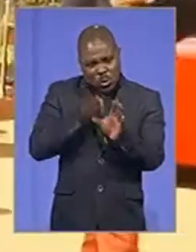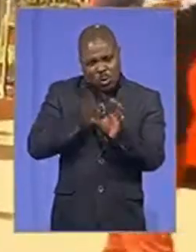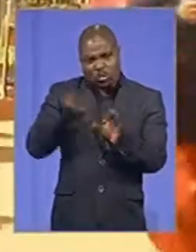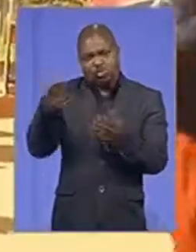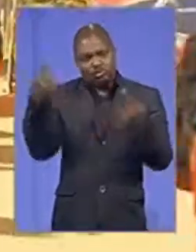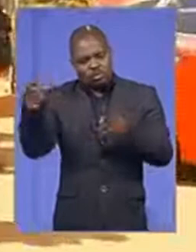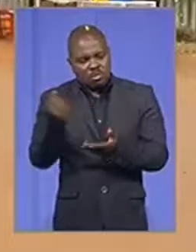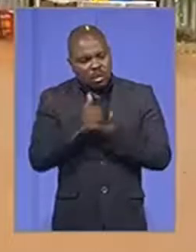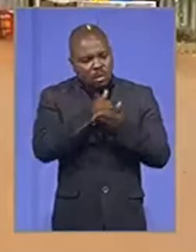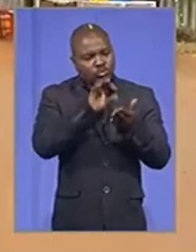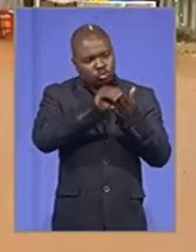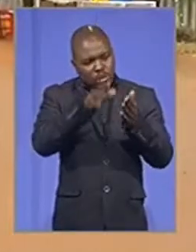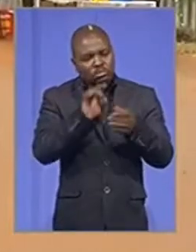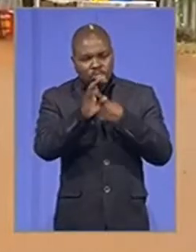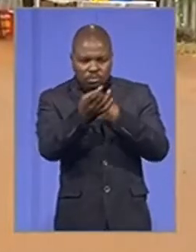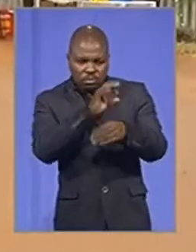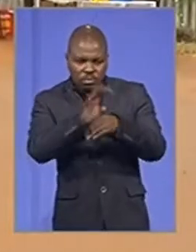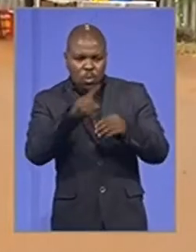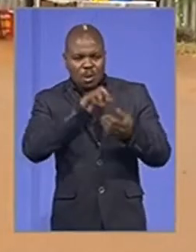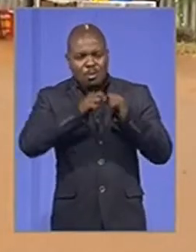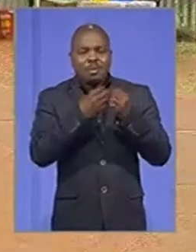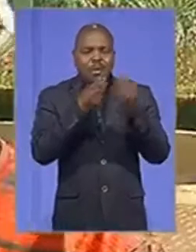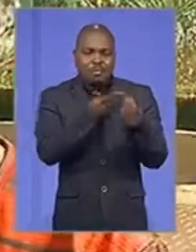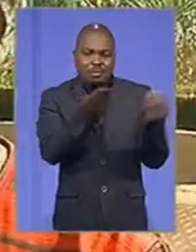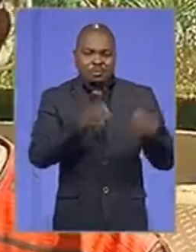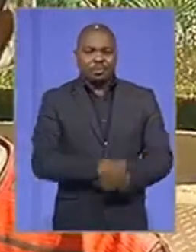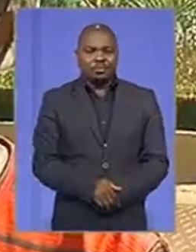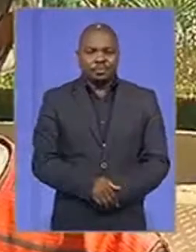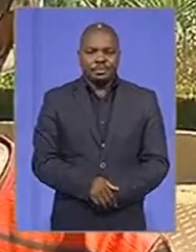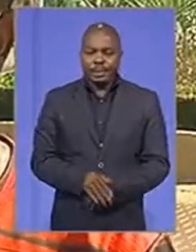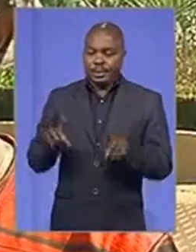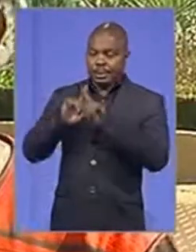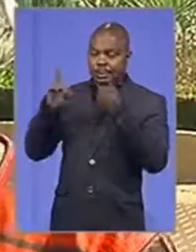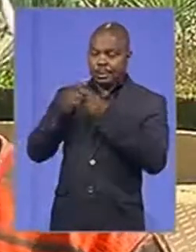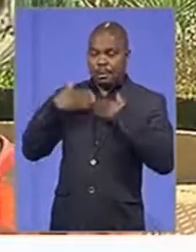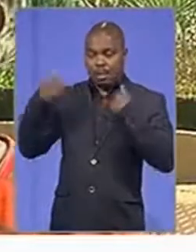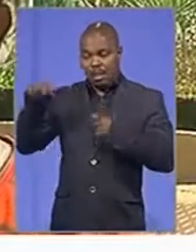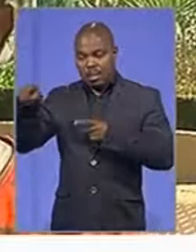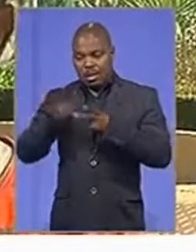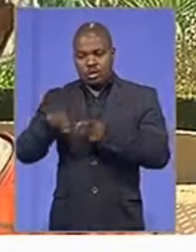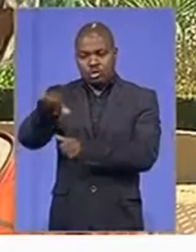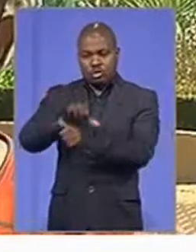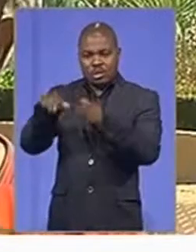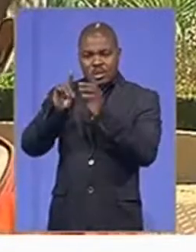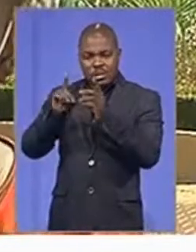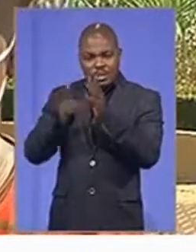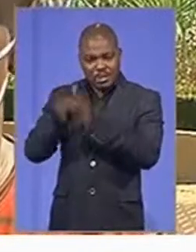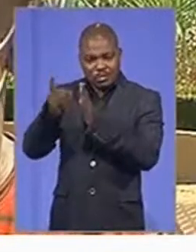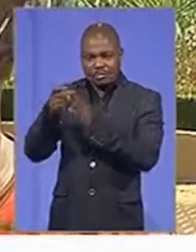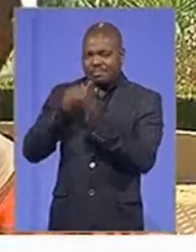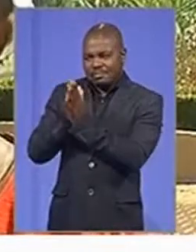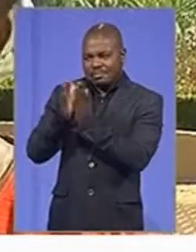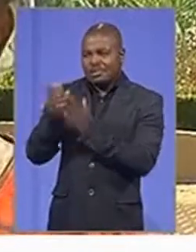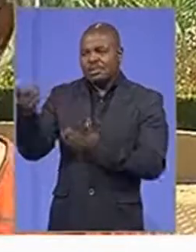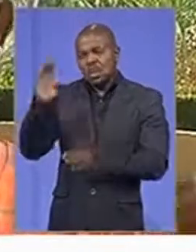le mathata ao barutwana ba kopanago le gona. Re pusha department ya health le ya social development o re ise di psychologist o ba